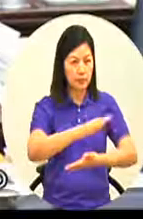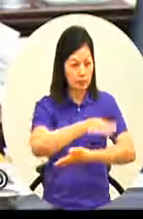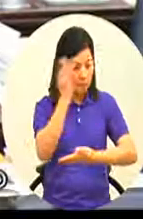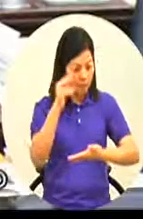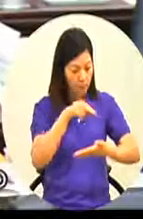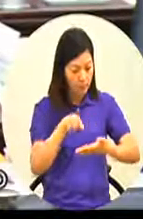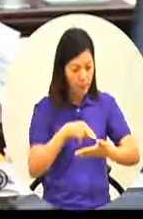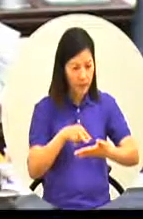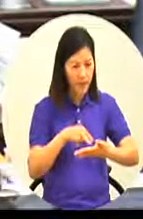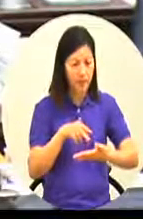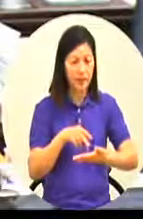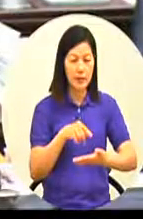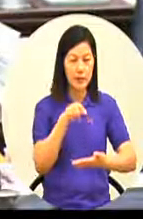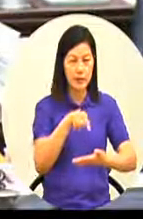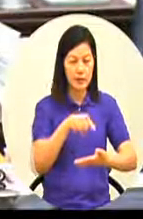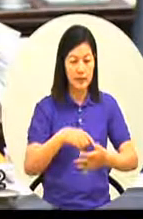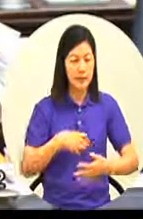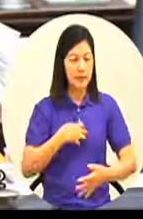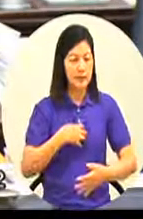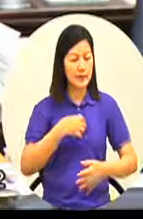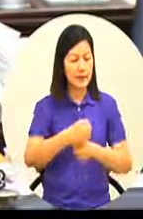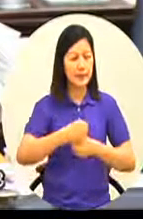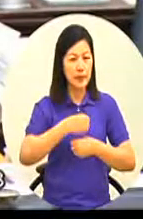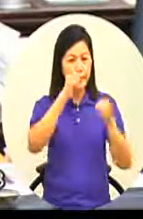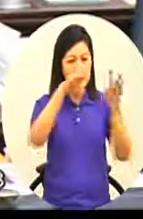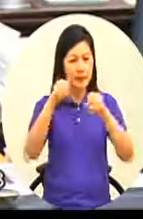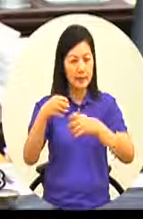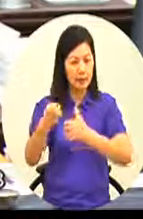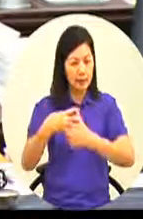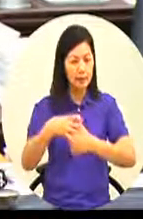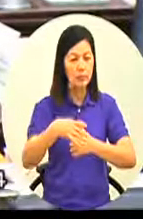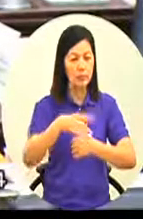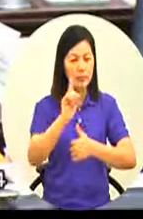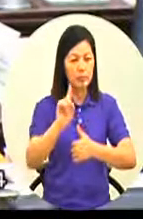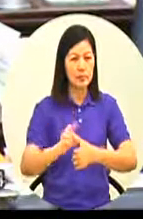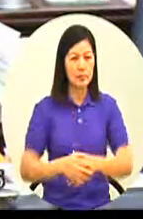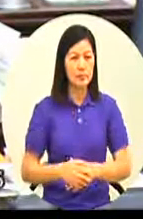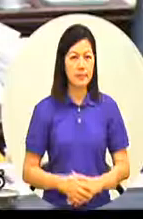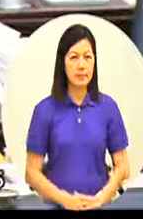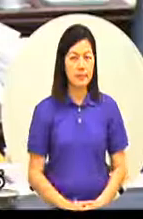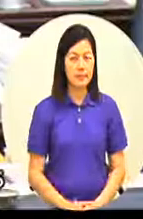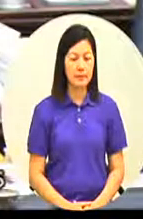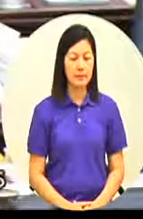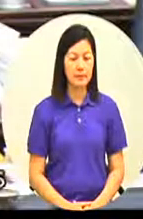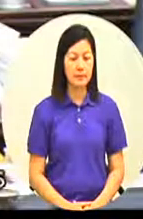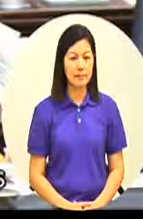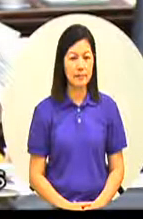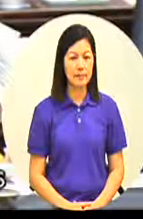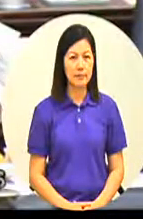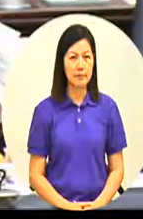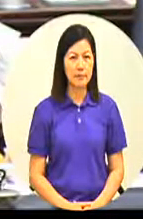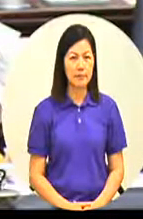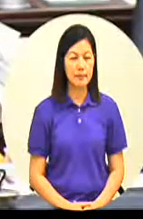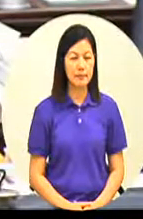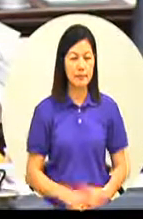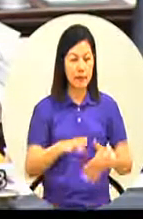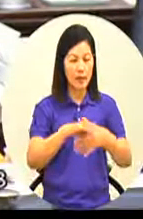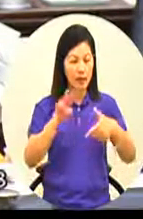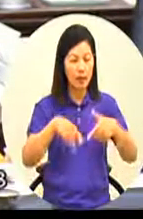哈、哦，哈马逊这个部分来说，他告诉我们说，其实当地有一些如同刚好刘主委讲的，就是